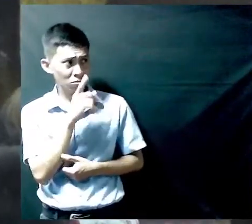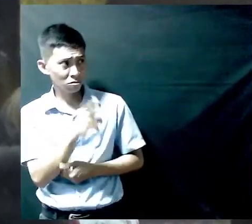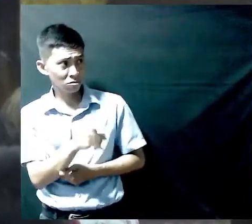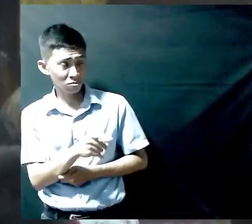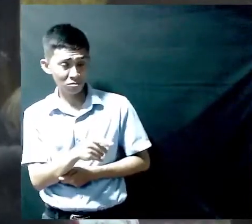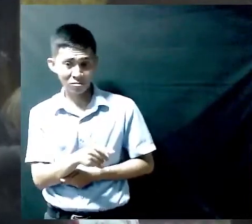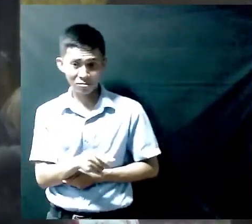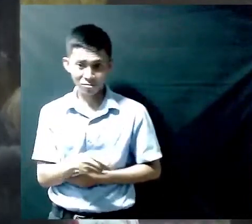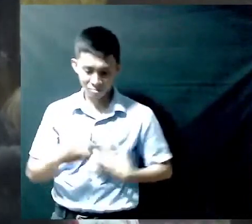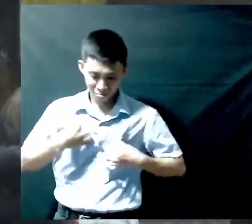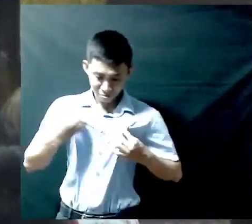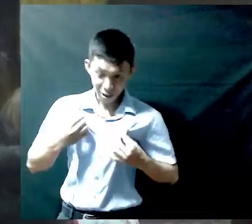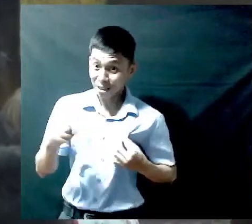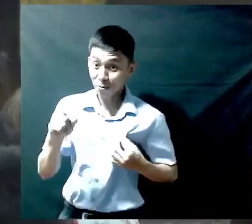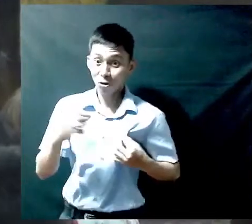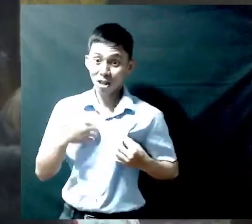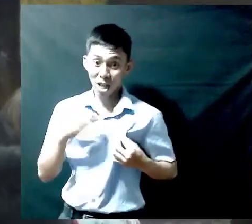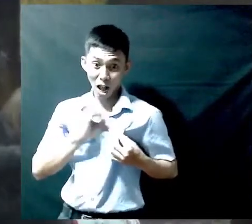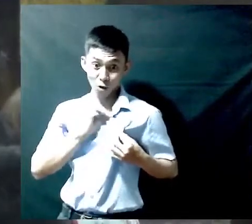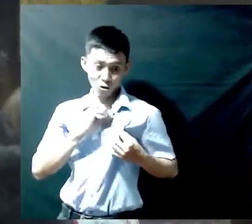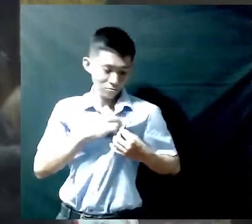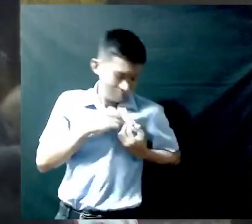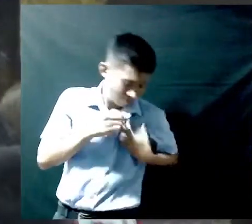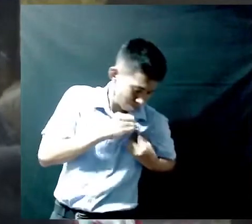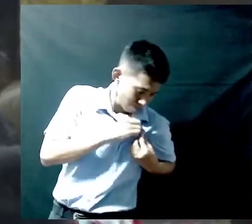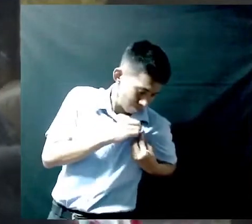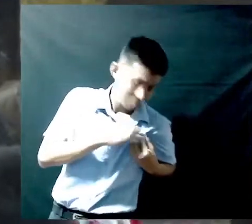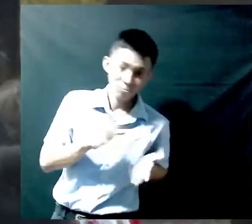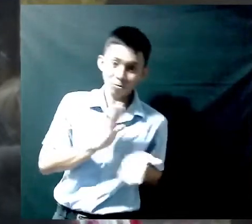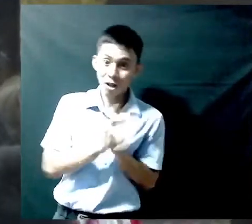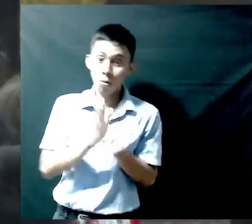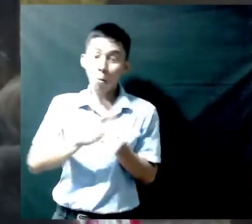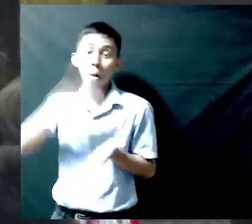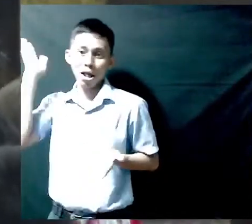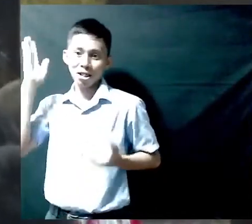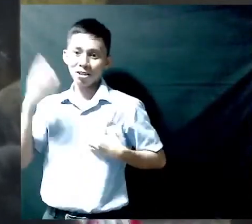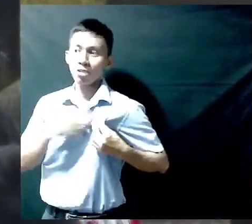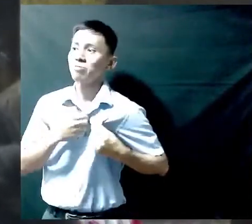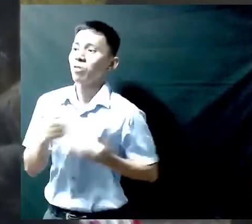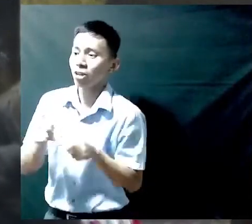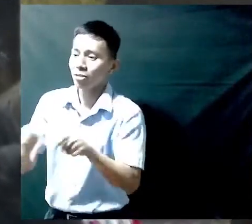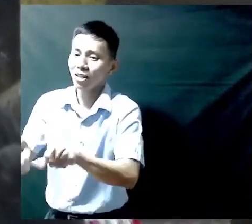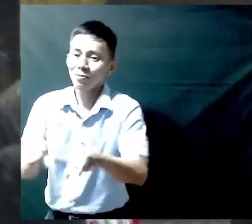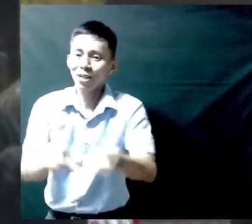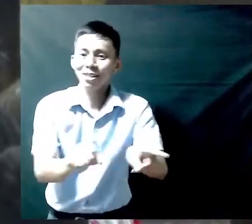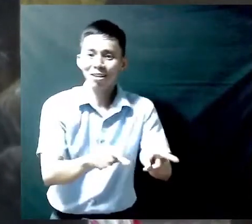walang kwenta, hinawakan ni Lord. Grabe ka na.